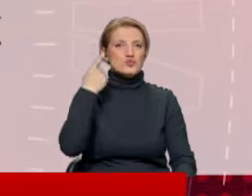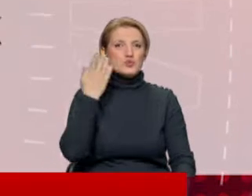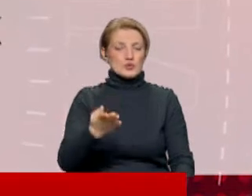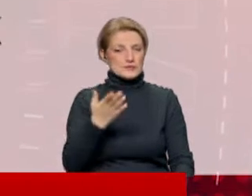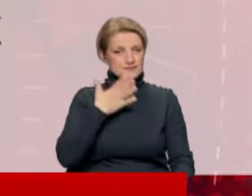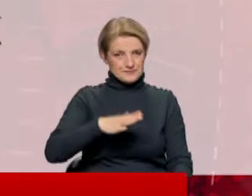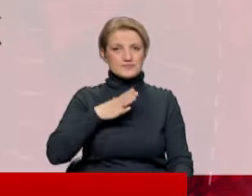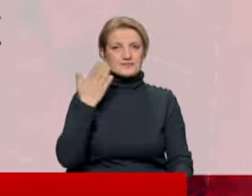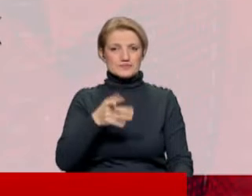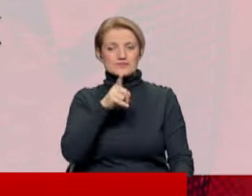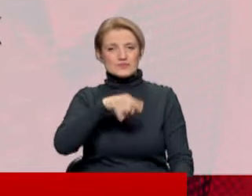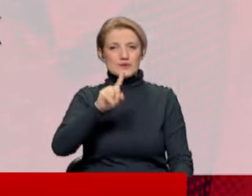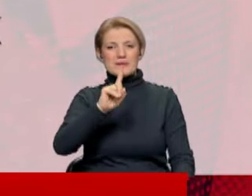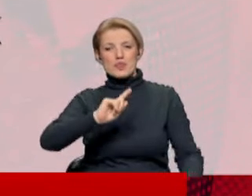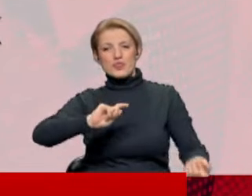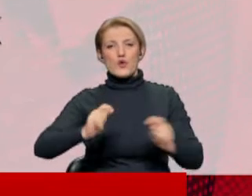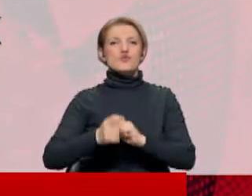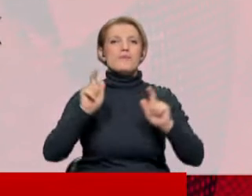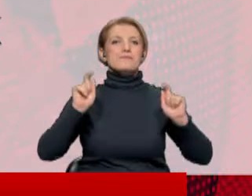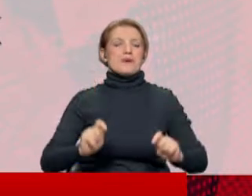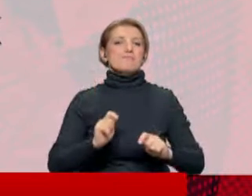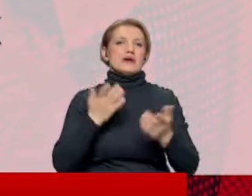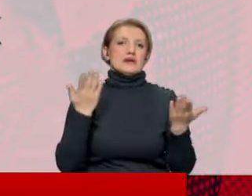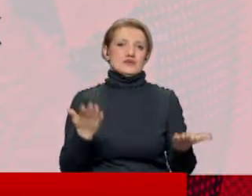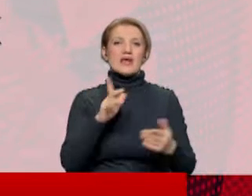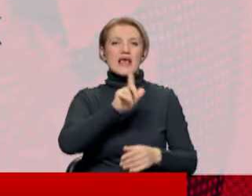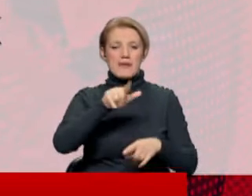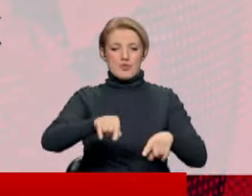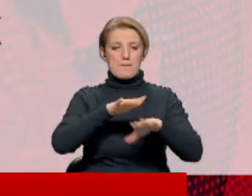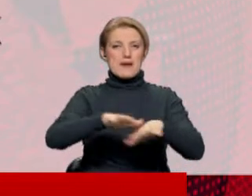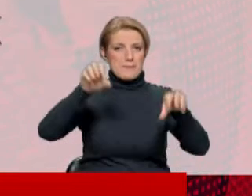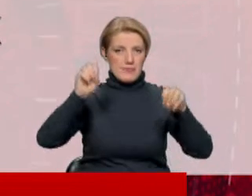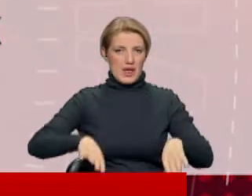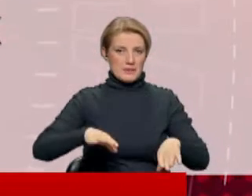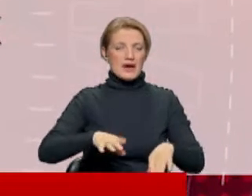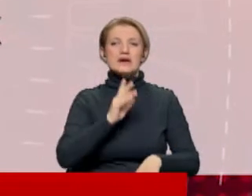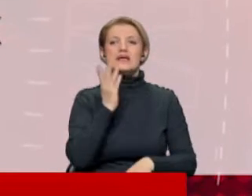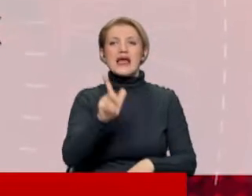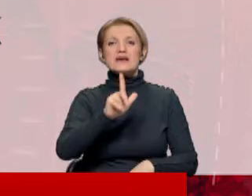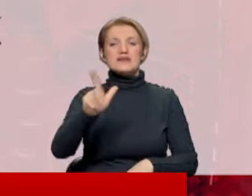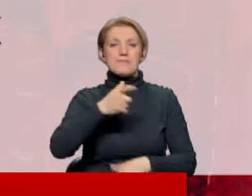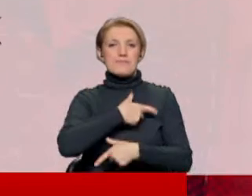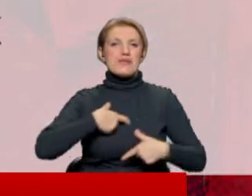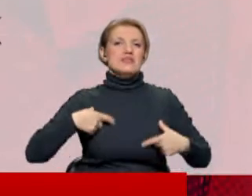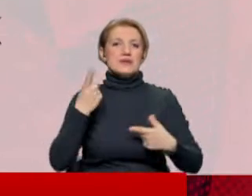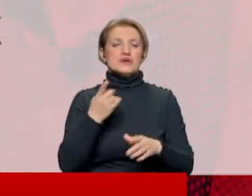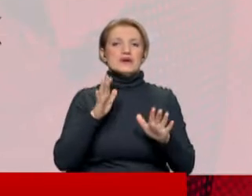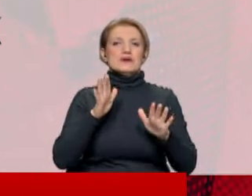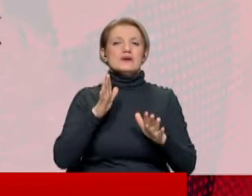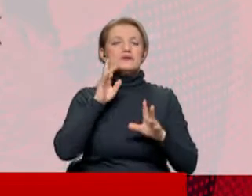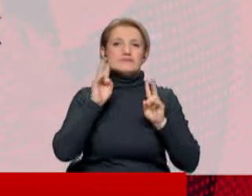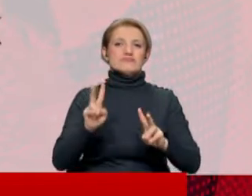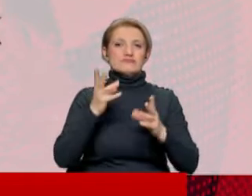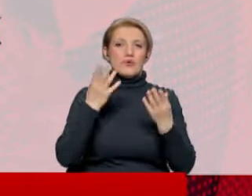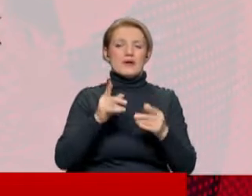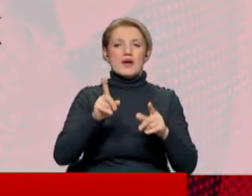Temenni ederiz ki bunlar da bir dönüşüm yapmak suretiyle gerek bu masayı terk etmek, gerekse milli ve yerli bir duruş sergilemek